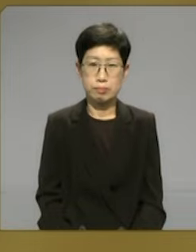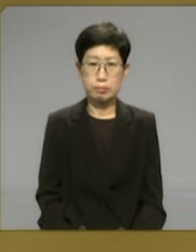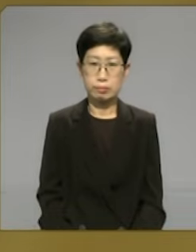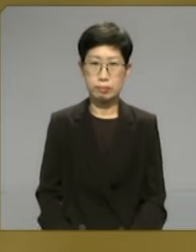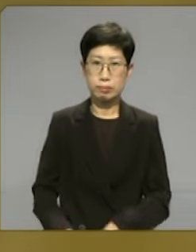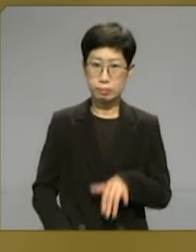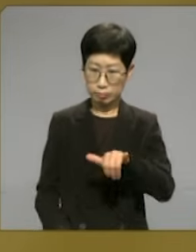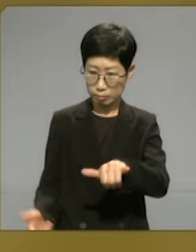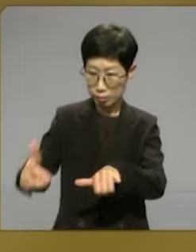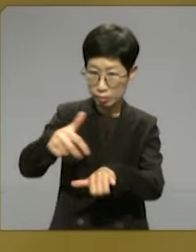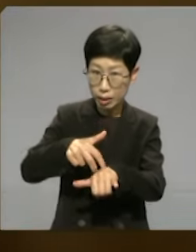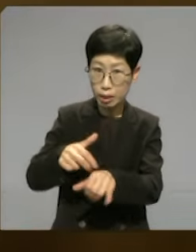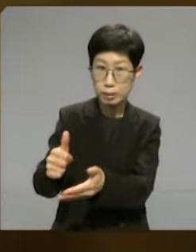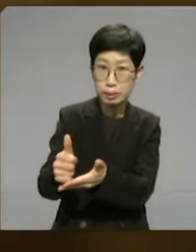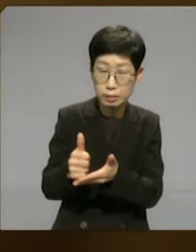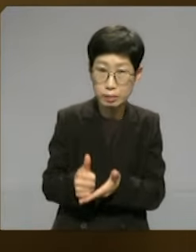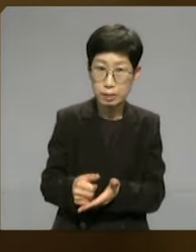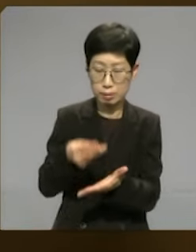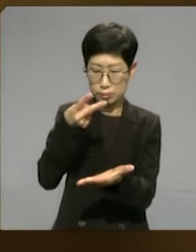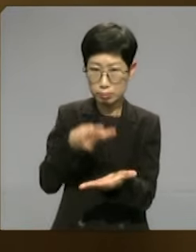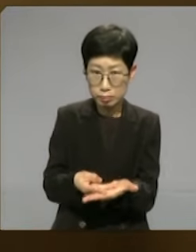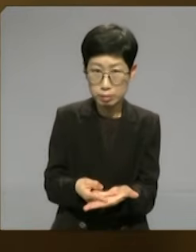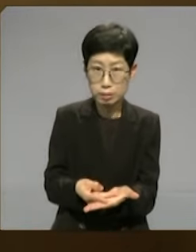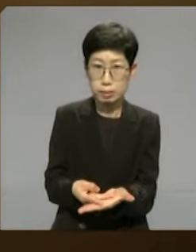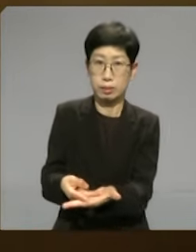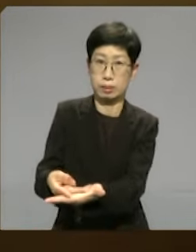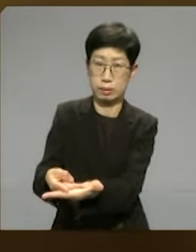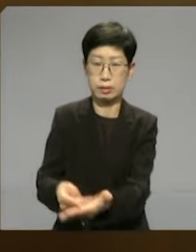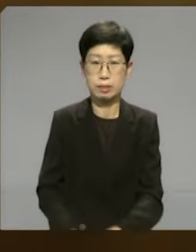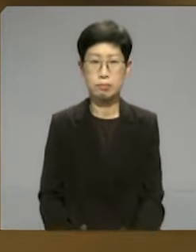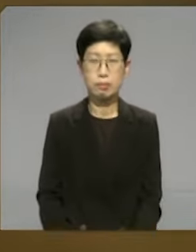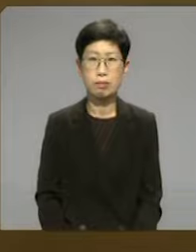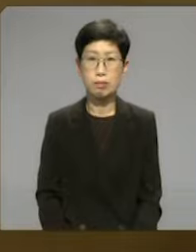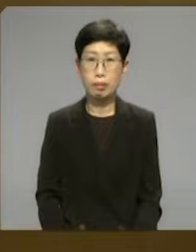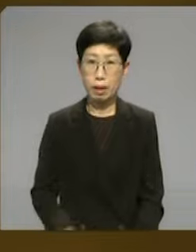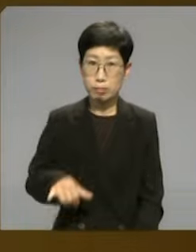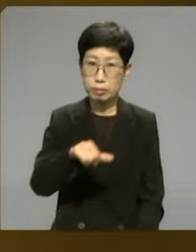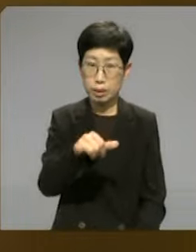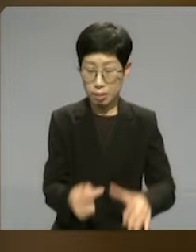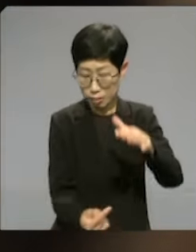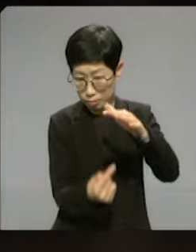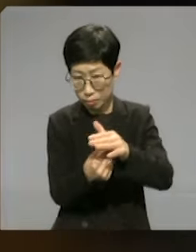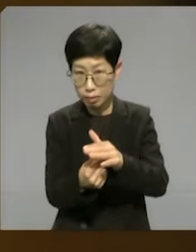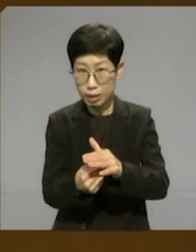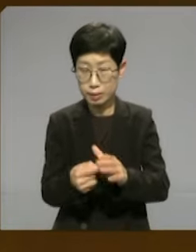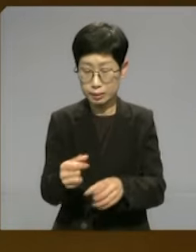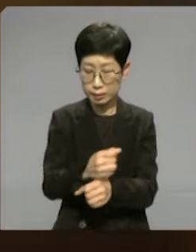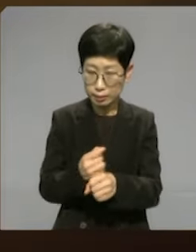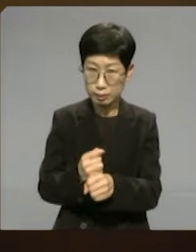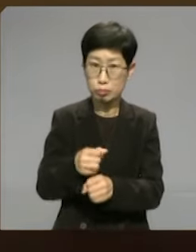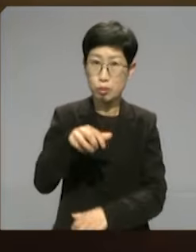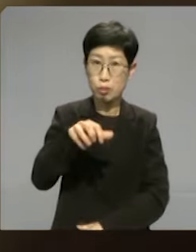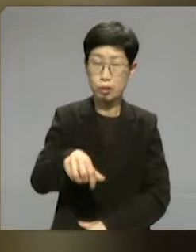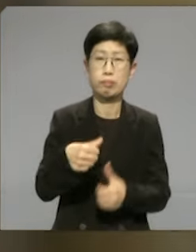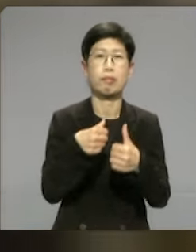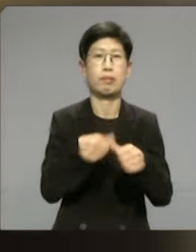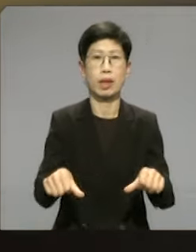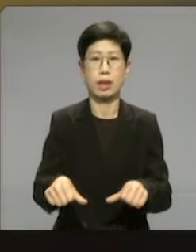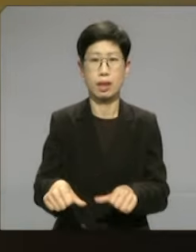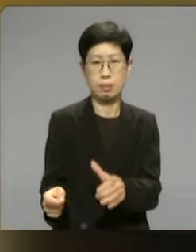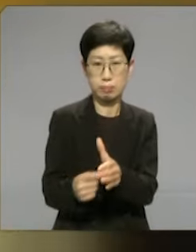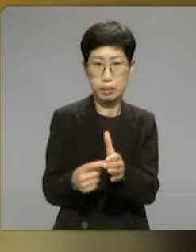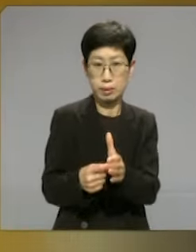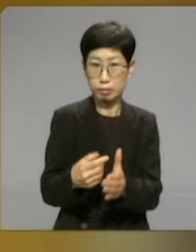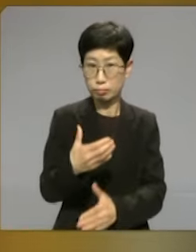비행기에 탔던 승객이 들것에 실려 나갑니다. 기내 천장과 짐칸은 부서졌고 비상용 산소 마스크도 내려와